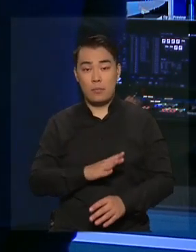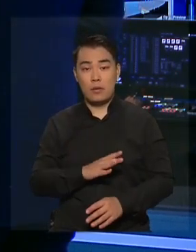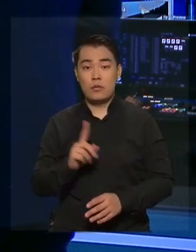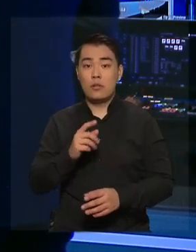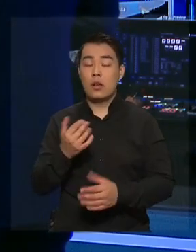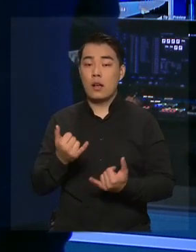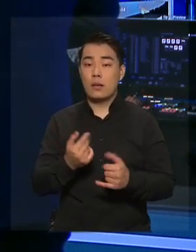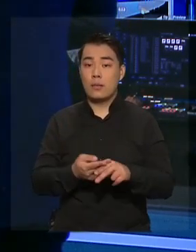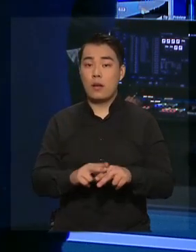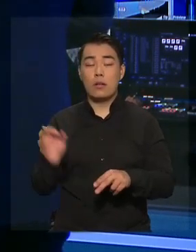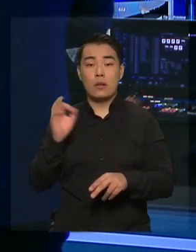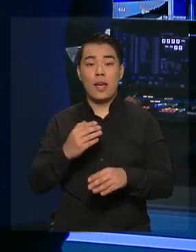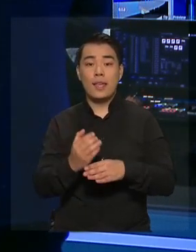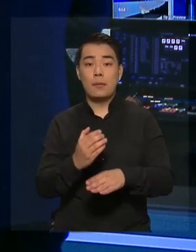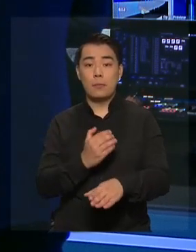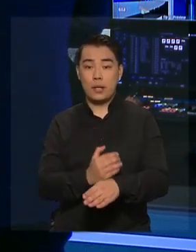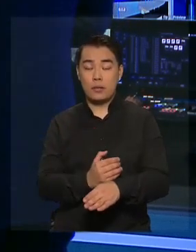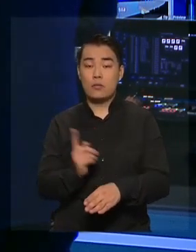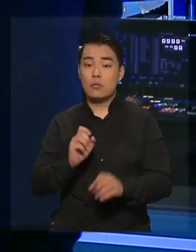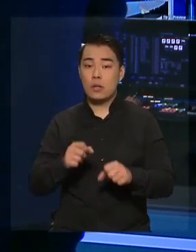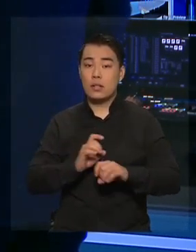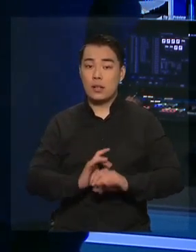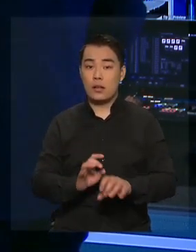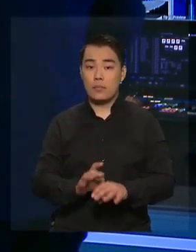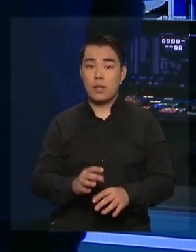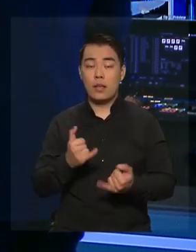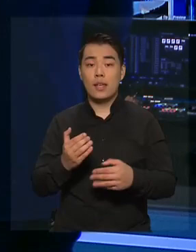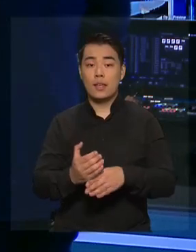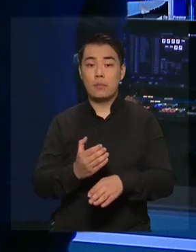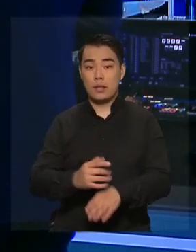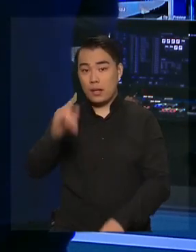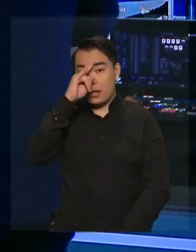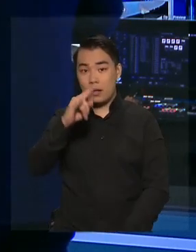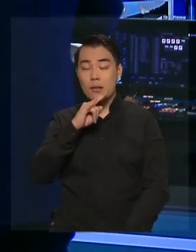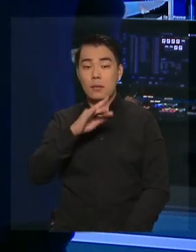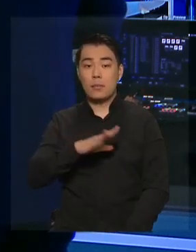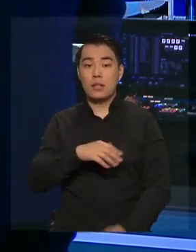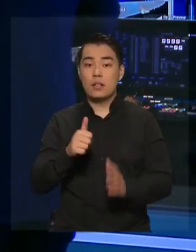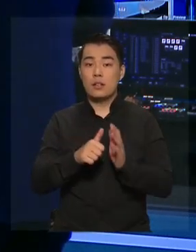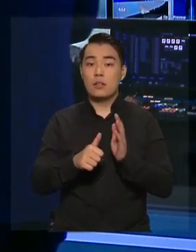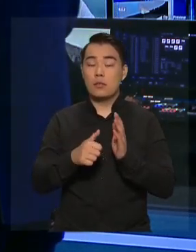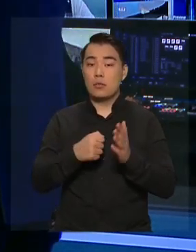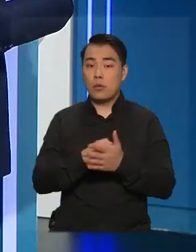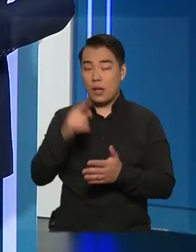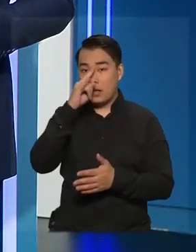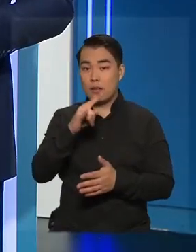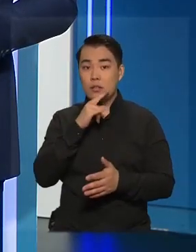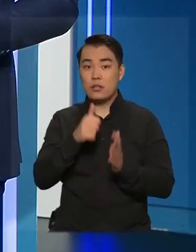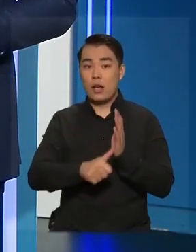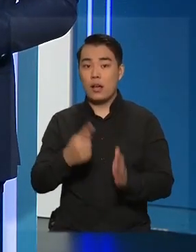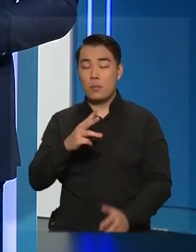вот что касается импорта? Доля импорта в Казахстане достигла 61 миллиарда